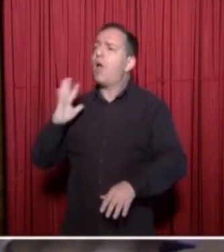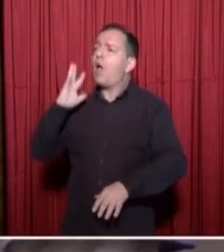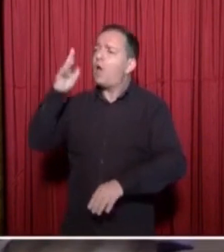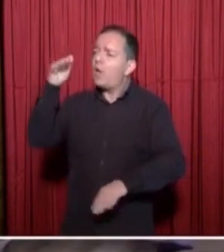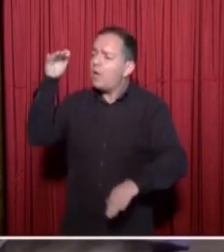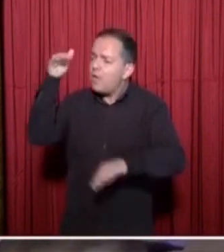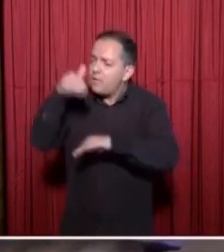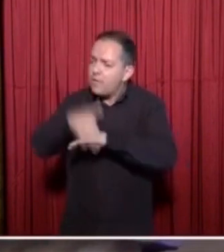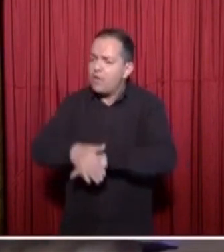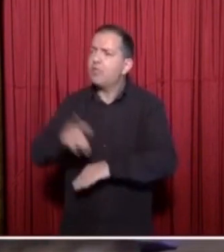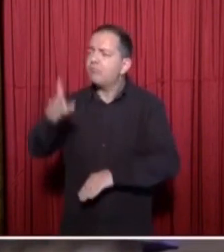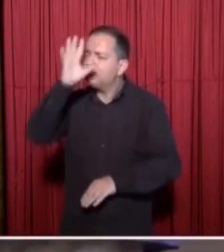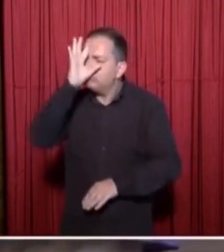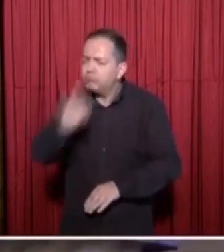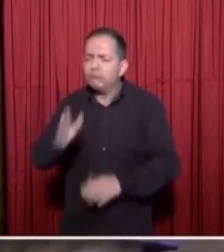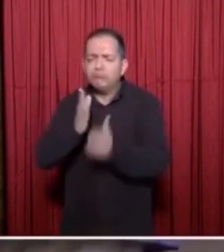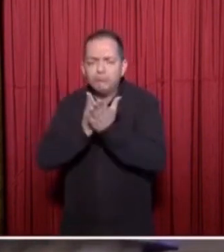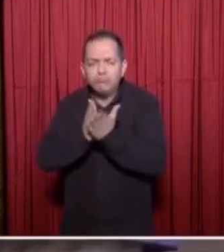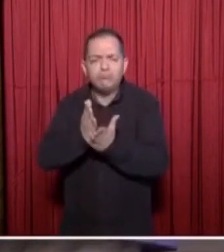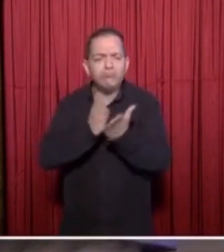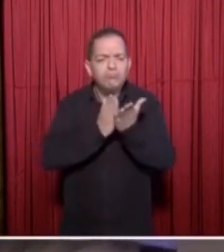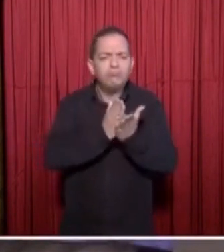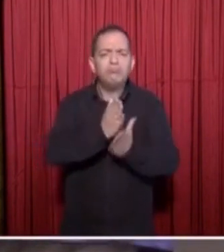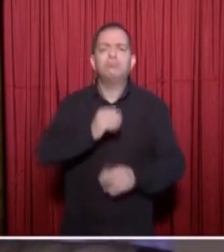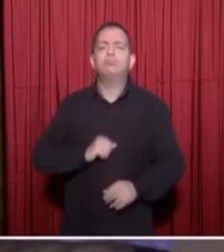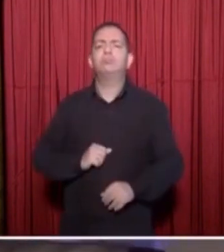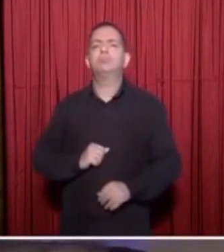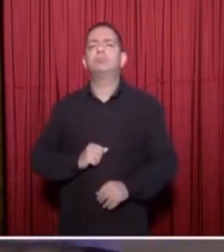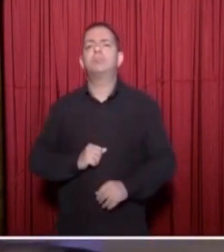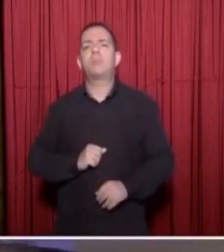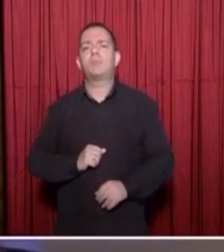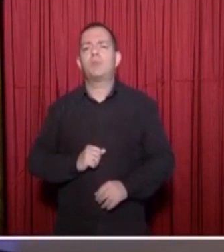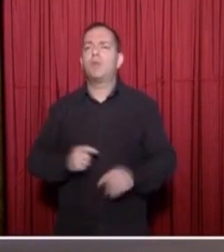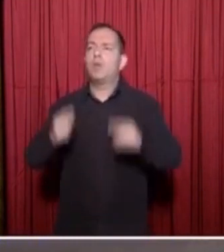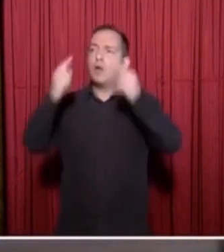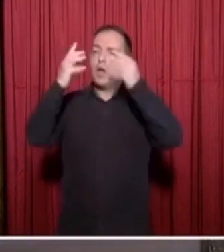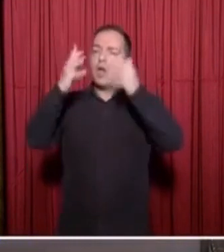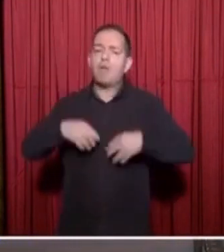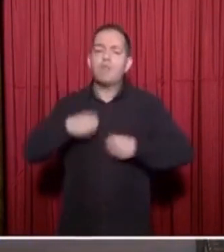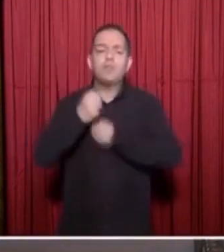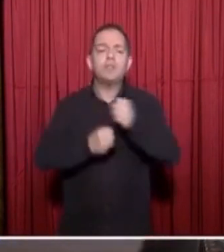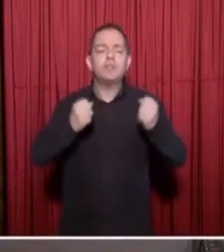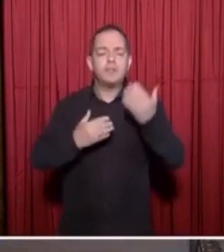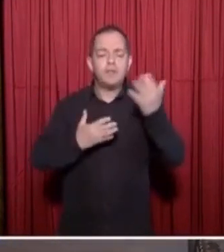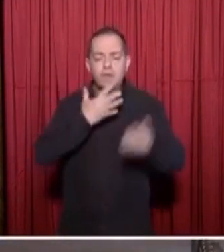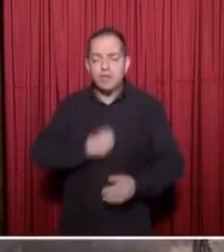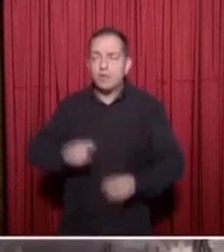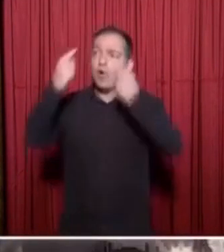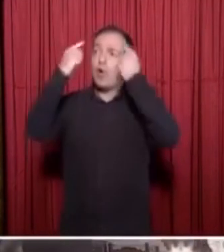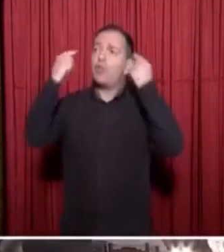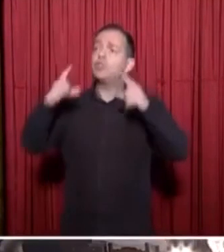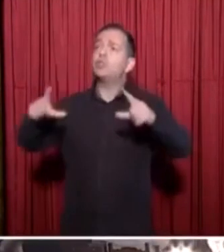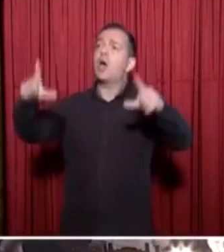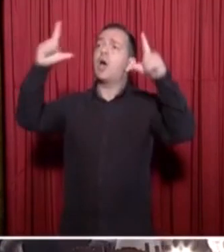αλήθεια σου κατά νύχτα. Αμήν. Εις πολλά έτη δέσποτα, Άγιος